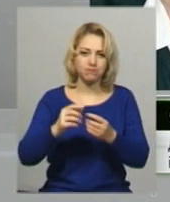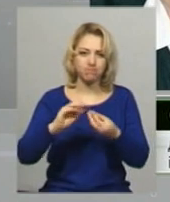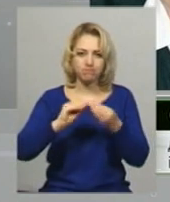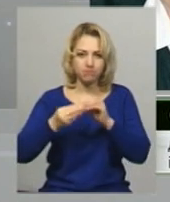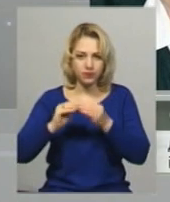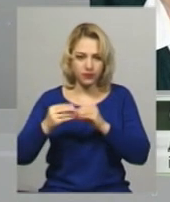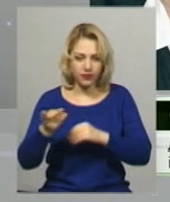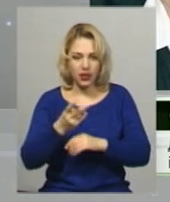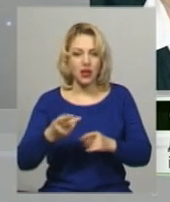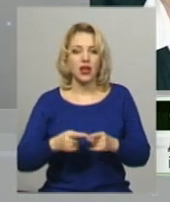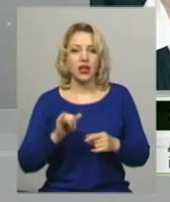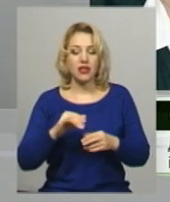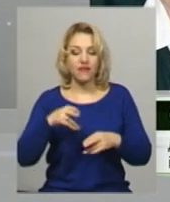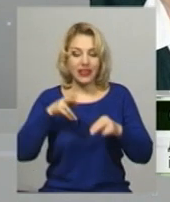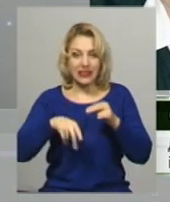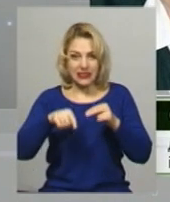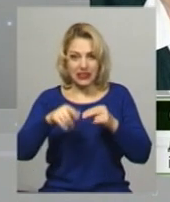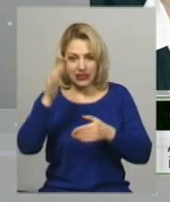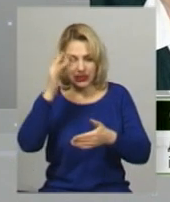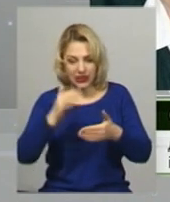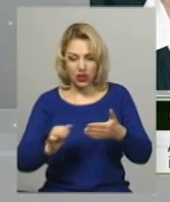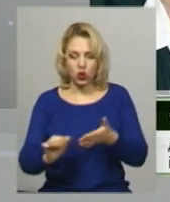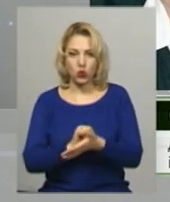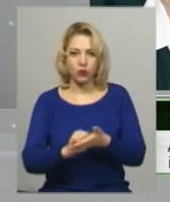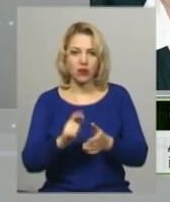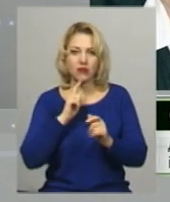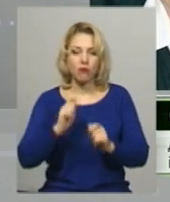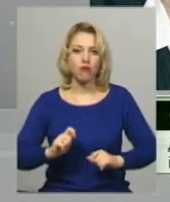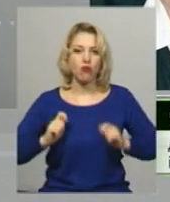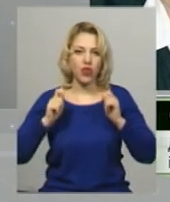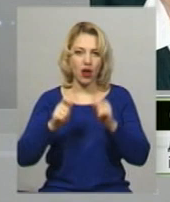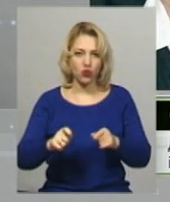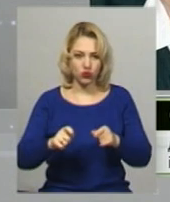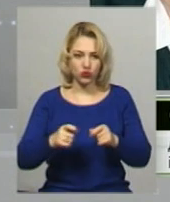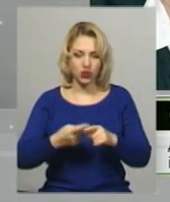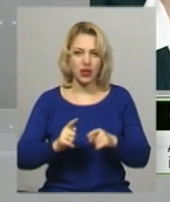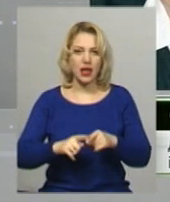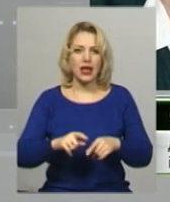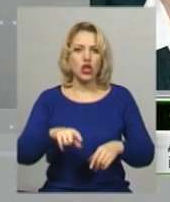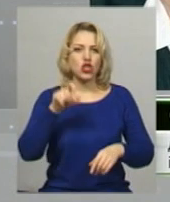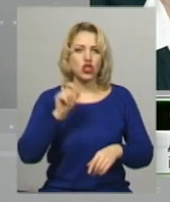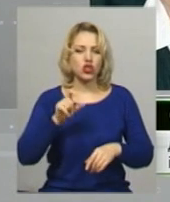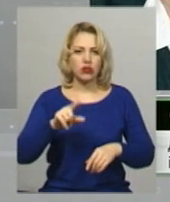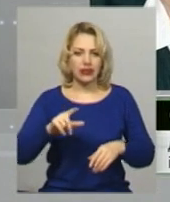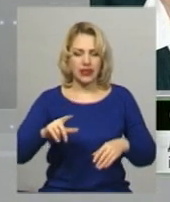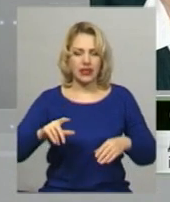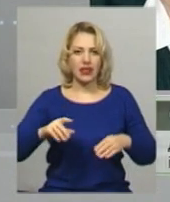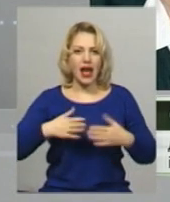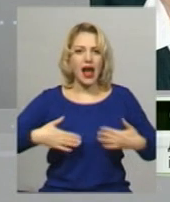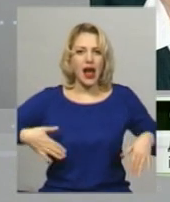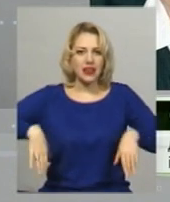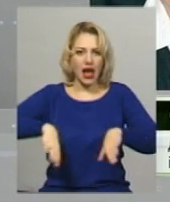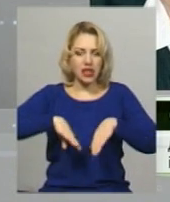українського гетьмана. Ну і в кінці приписка, що подарунок висилається тканий парчевий халат, ніби знак пошани від султана